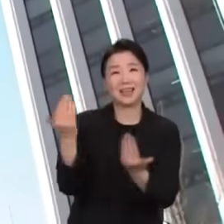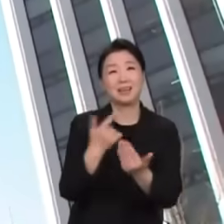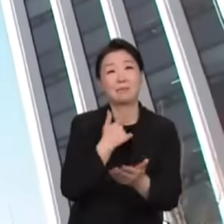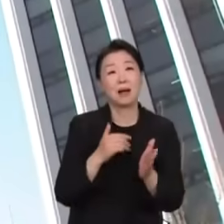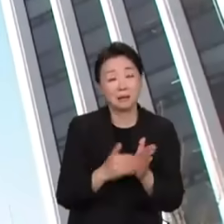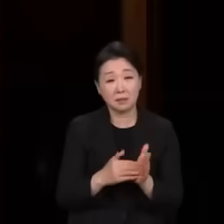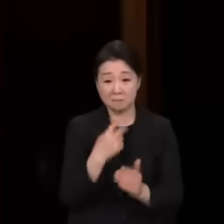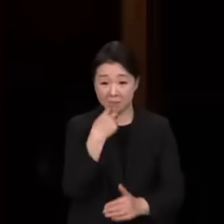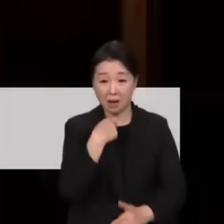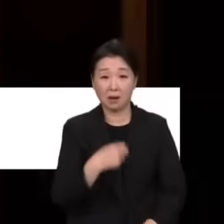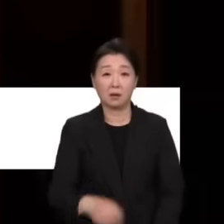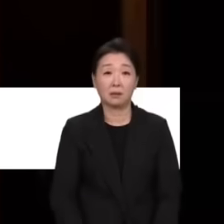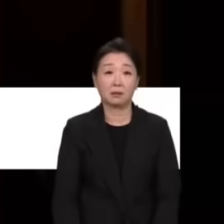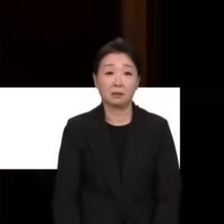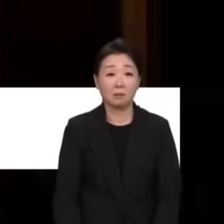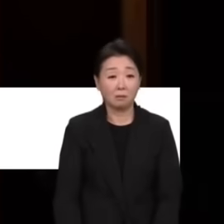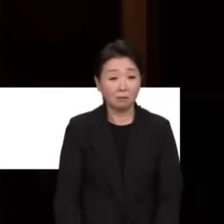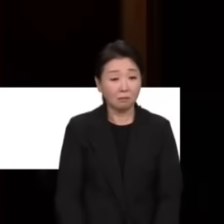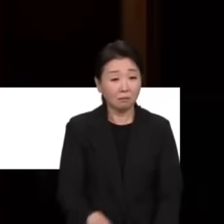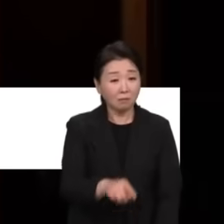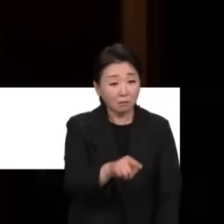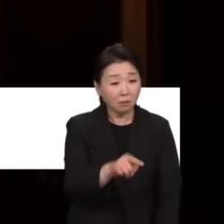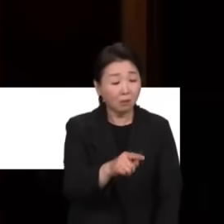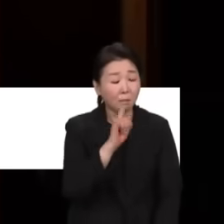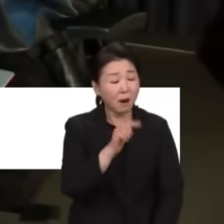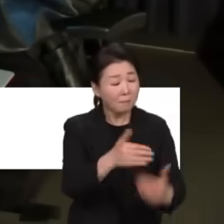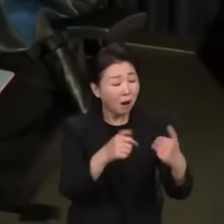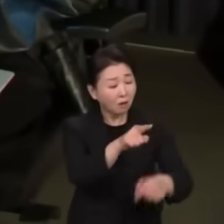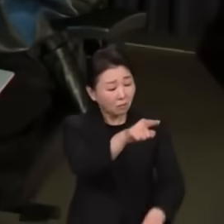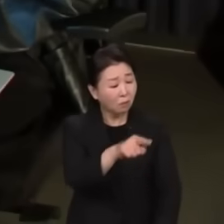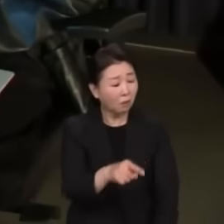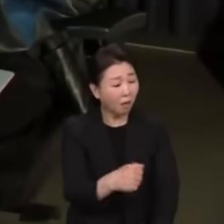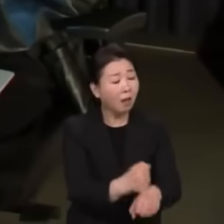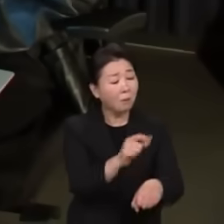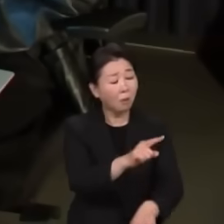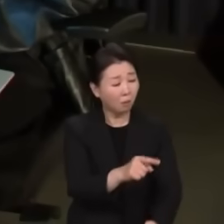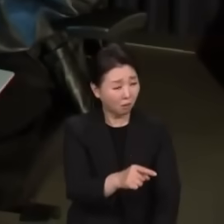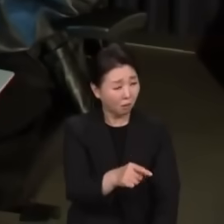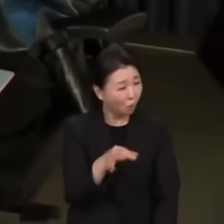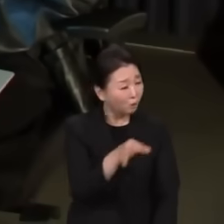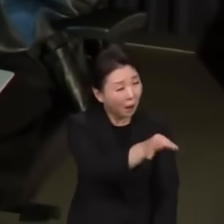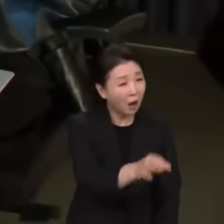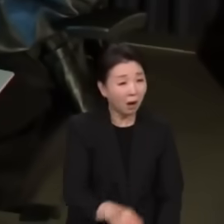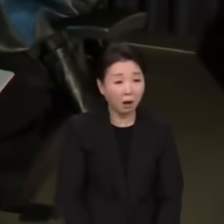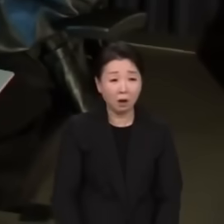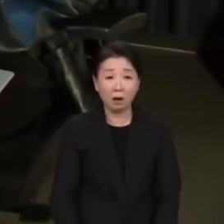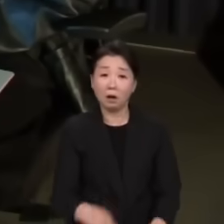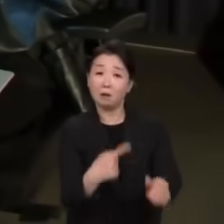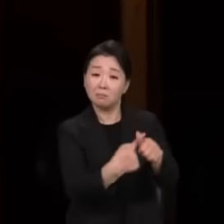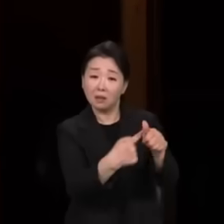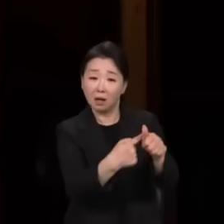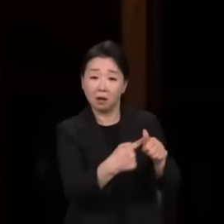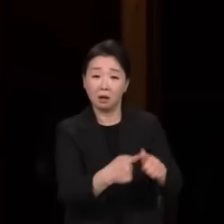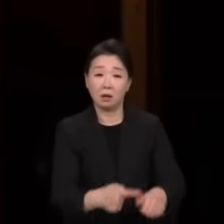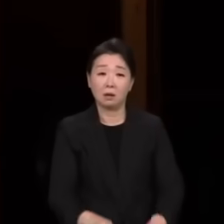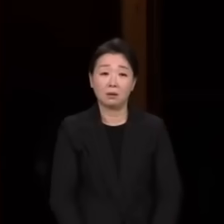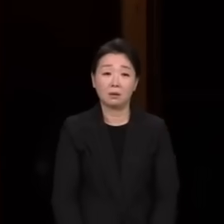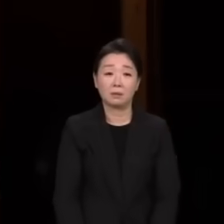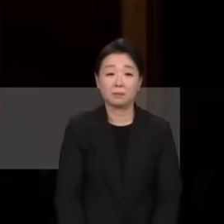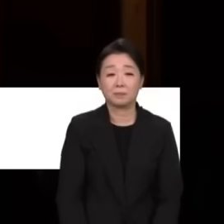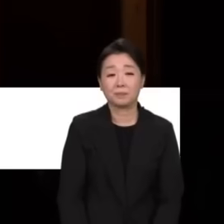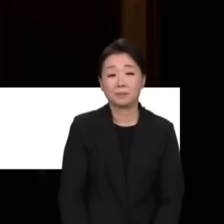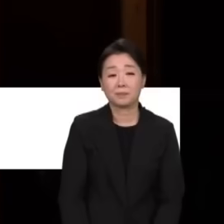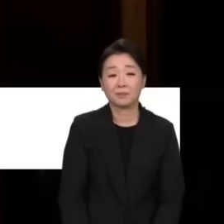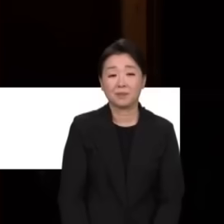있습니다 말하면서 당신 뭐하는 거예요 그러면서 얼굴 장하고 일방적인 비난을 받았다고도 했습니다 론